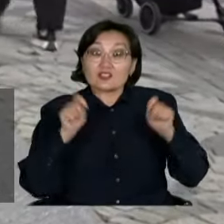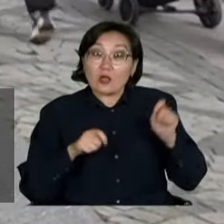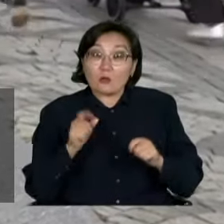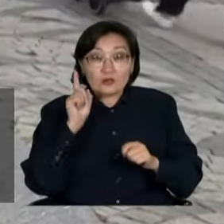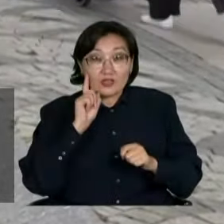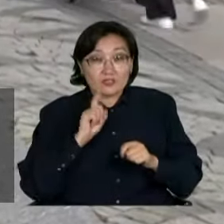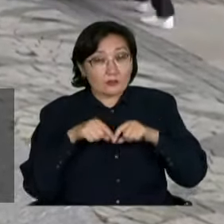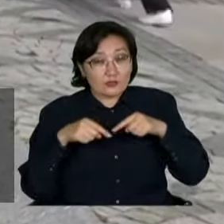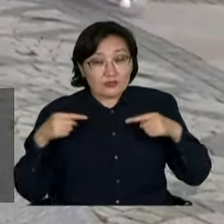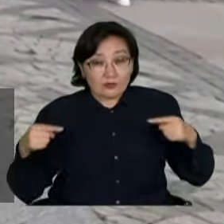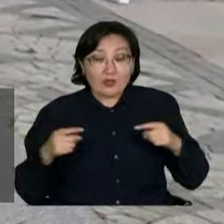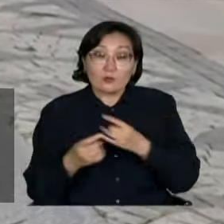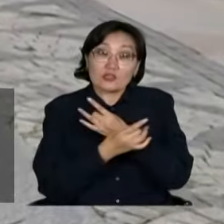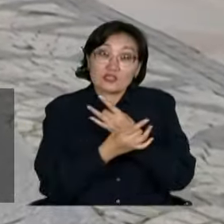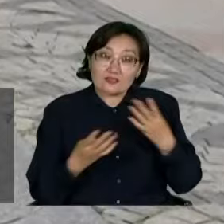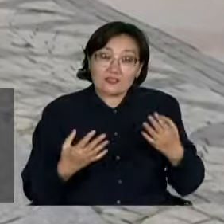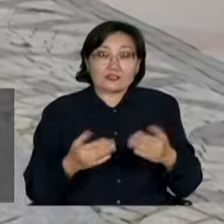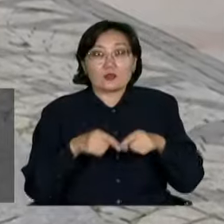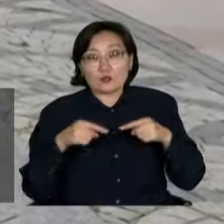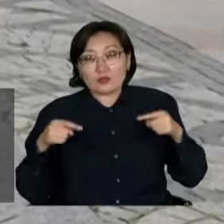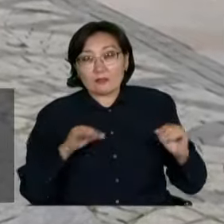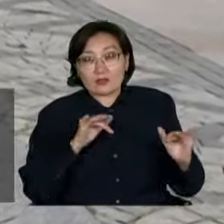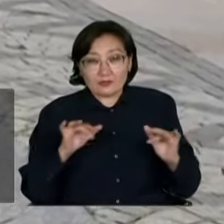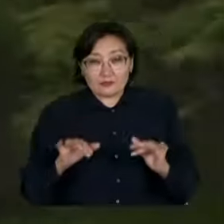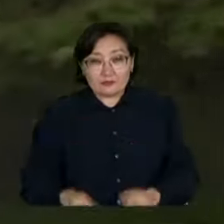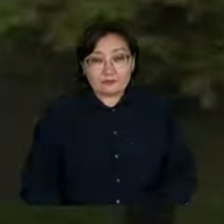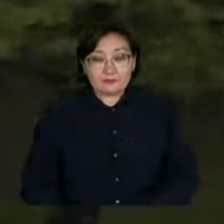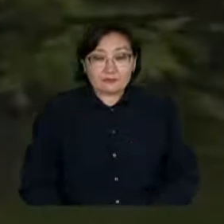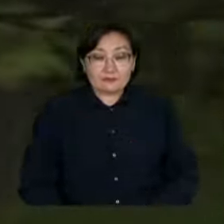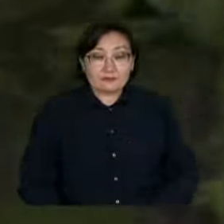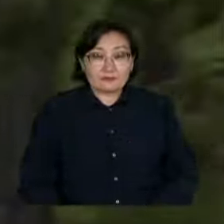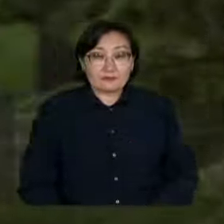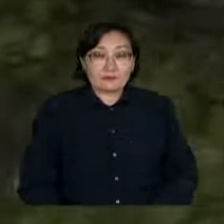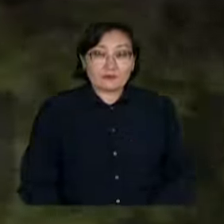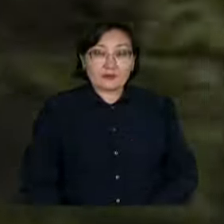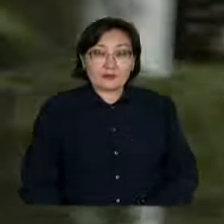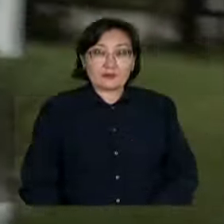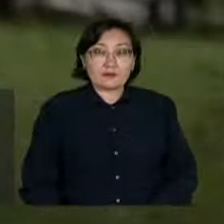насладиться разнообразием культурных и гастрономических мероприятий.